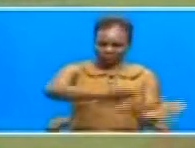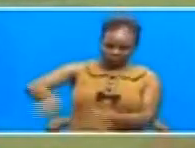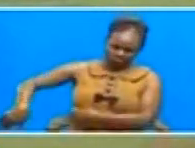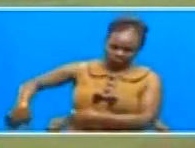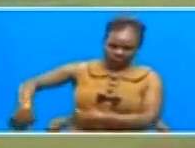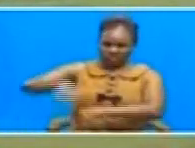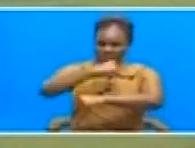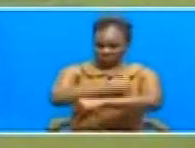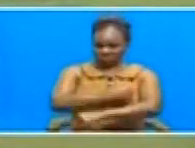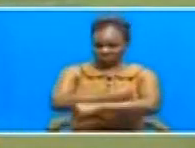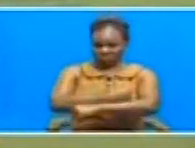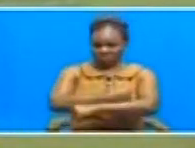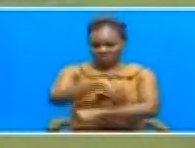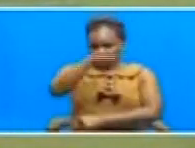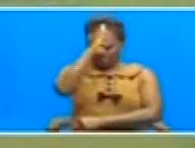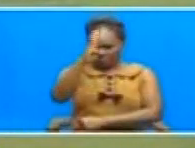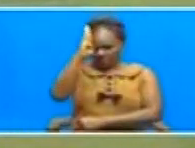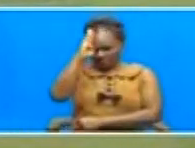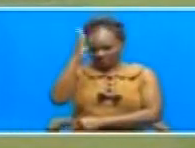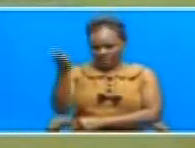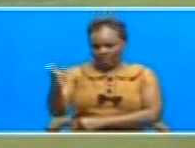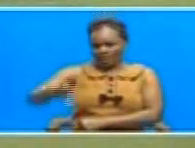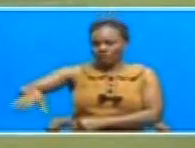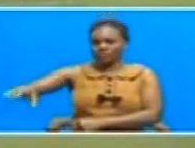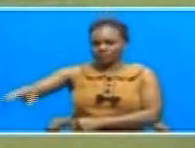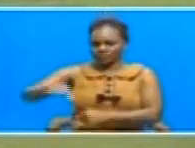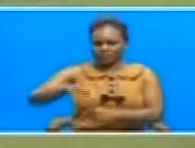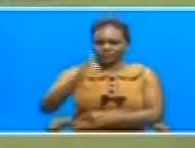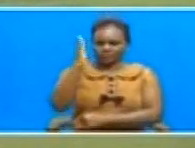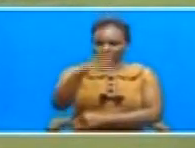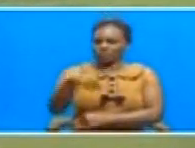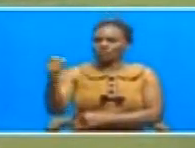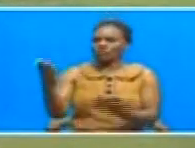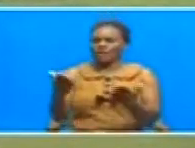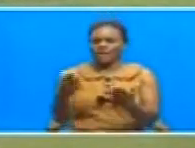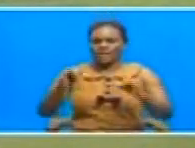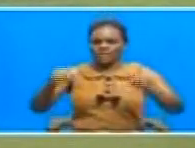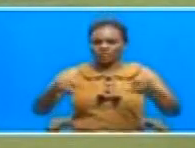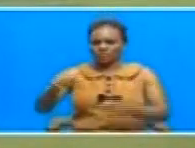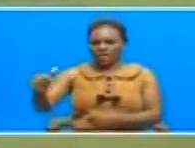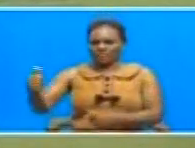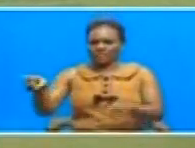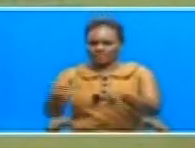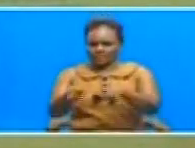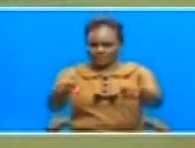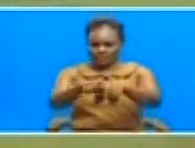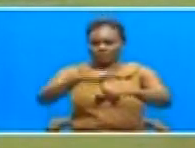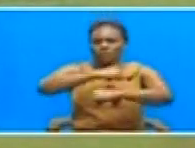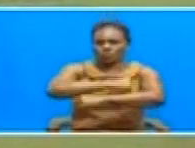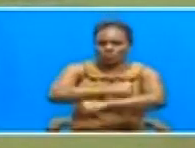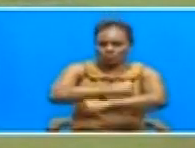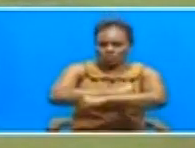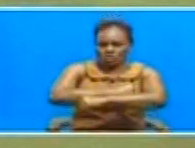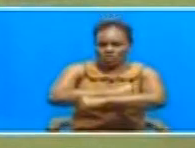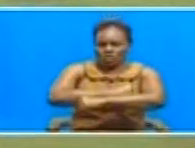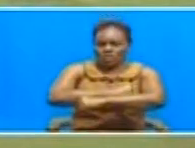na shule hiyo ya Kibabili yuko katika kaunti ya Bungoma, twende kwenye baadhi ya taarifa nyingine ambayo inahusiana na masala ya shule ya elimu.